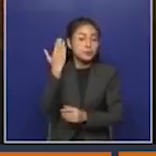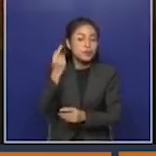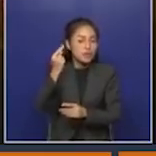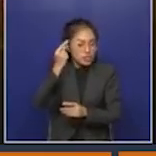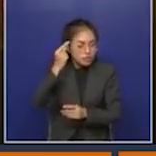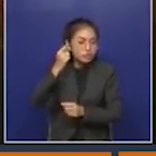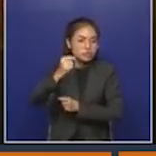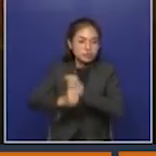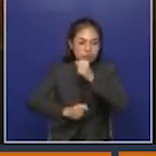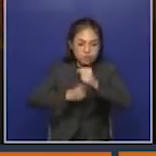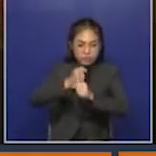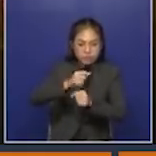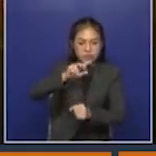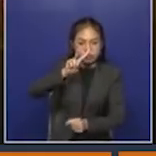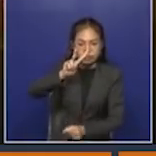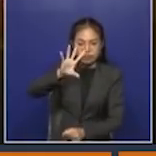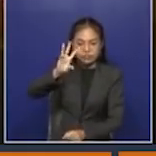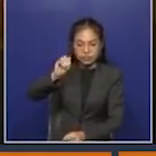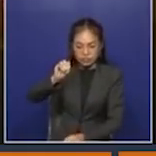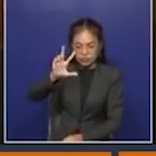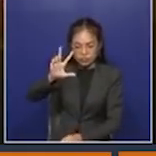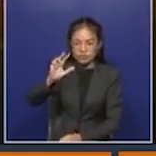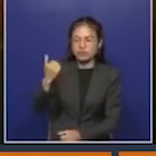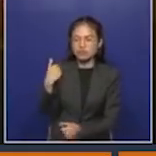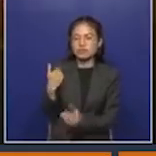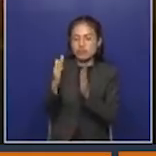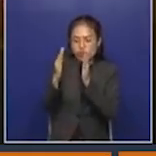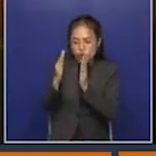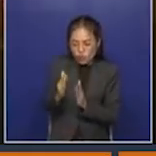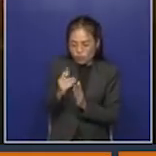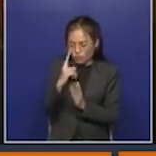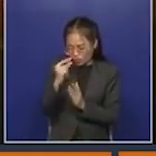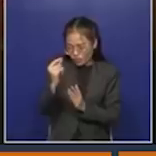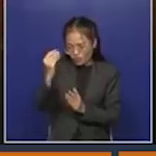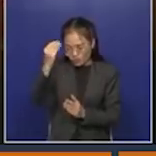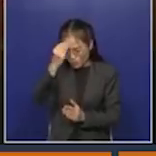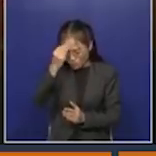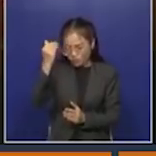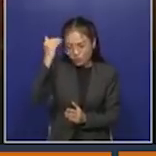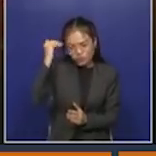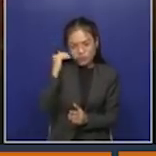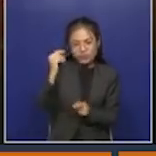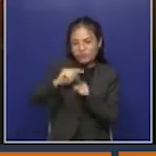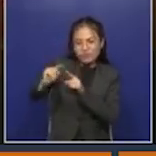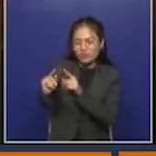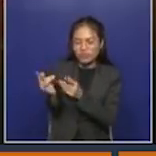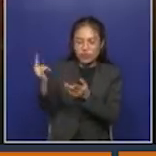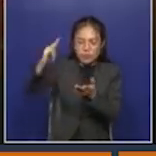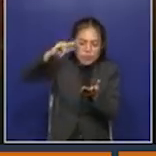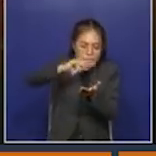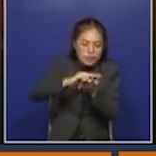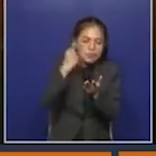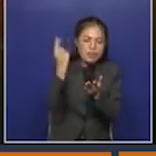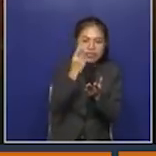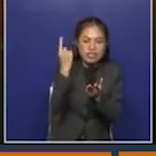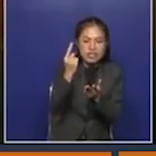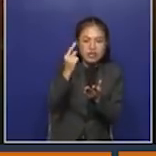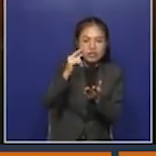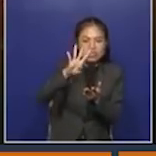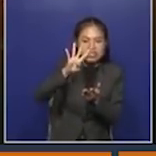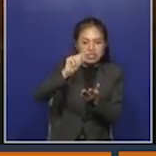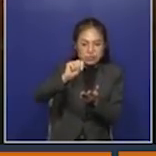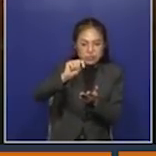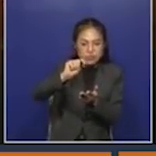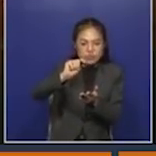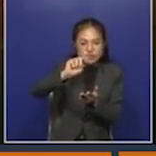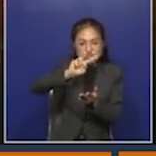ในปี 2563ทั้งปีจะมีนักท่องเที่ยวเข้ามาในประเทศ 41.2ล้านคนประมาณการ